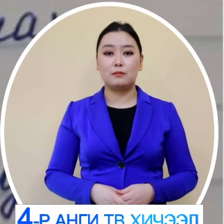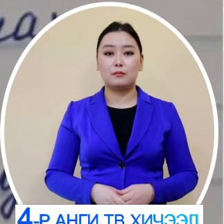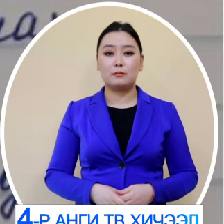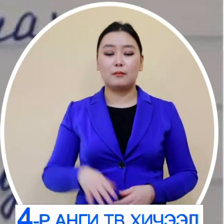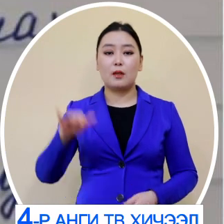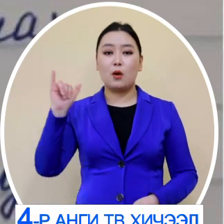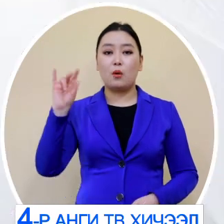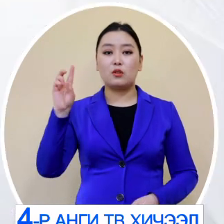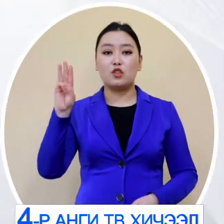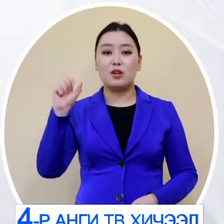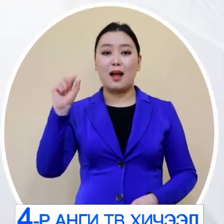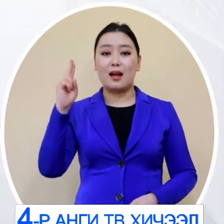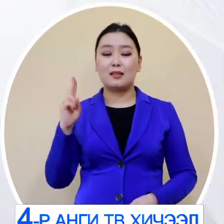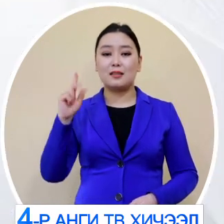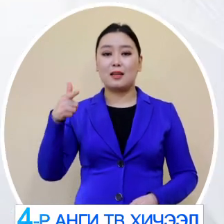эргэцүүлээрэй.